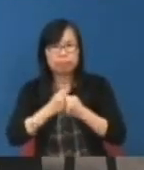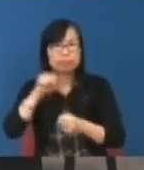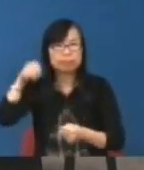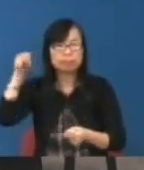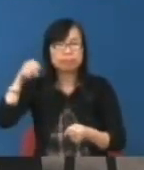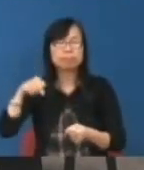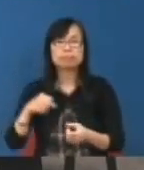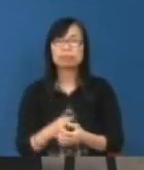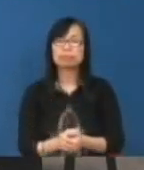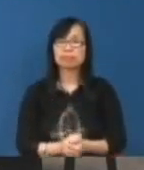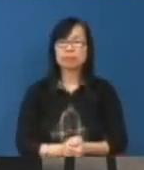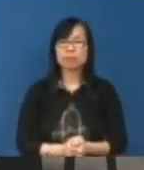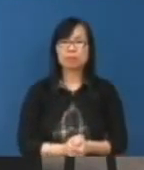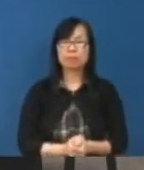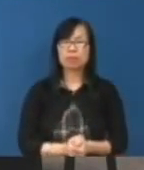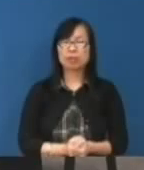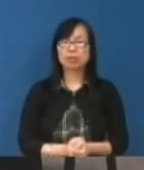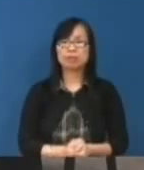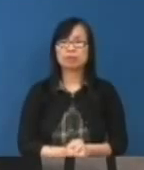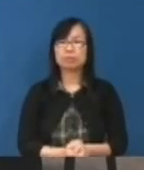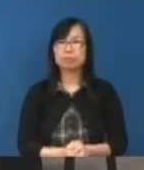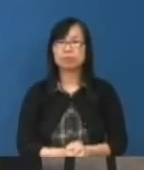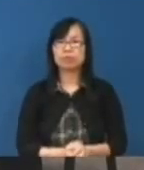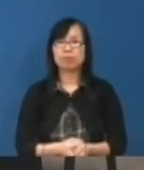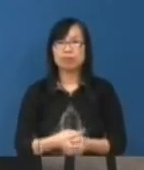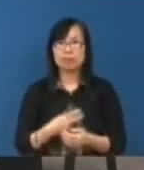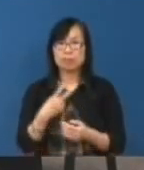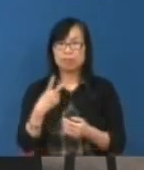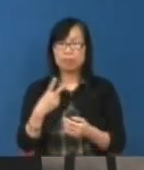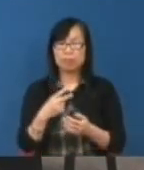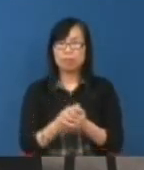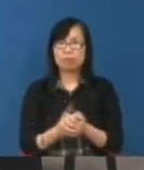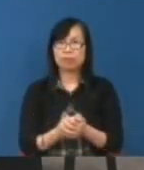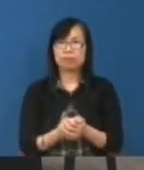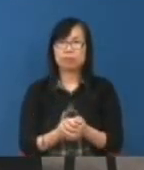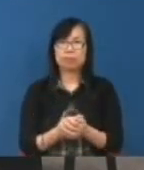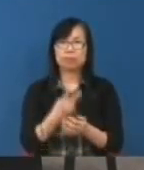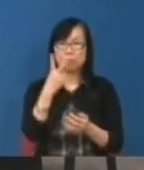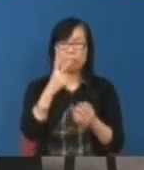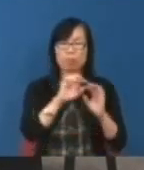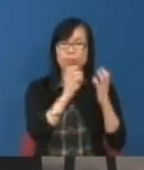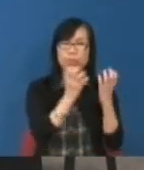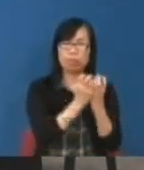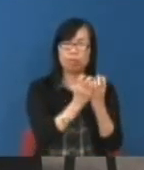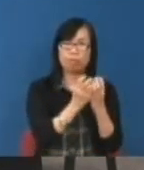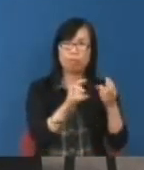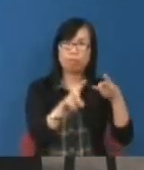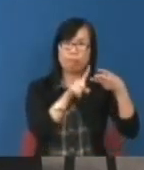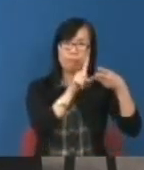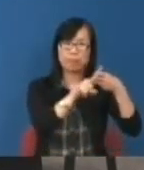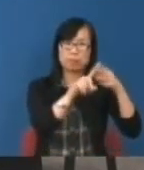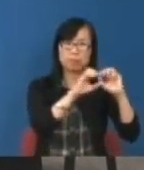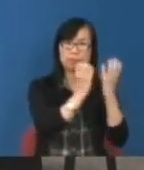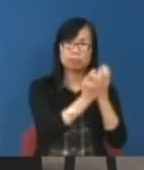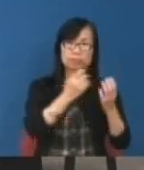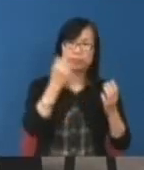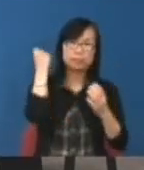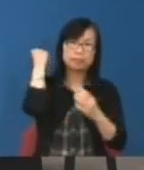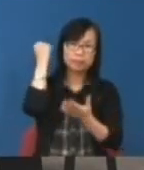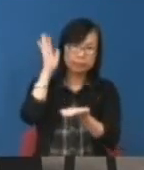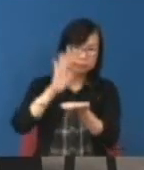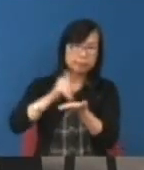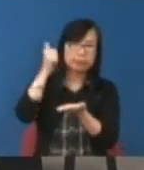即係，咁就係佢哋兩位都戰績可觀啦。呢兩個黨，一個就係贊成領匯上市，即、就、係、是、造福萬